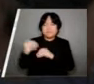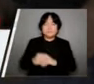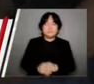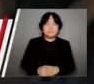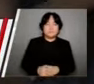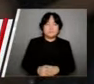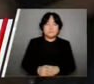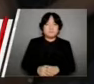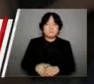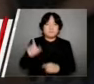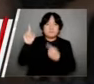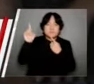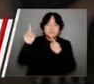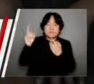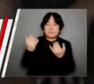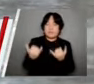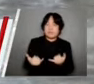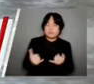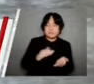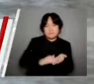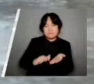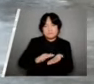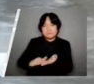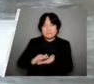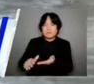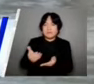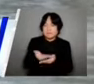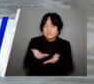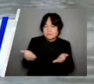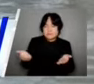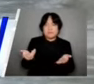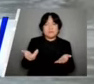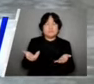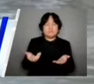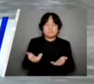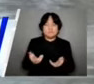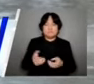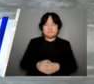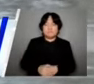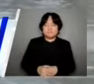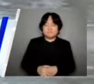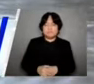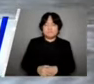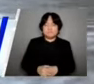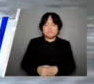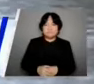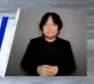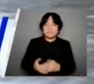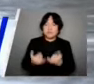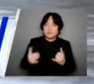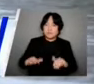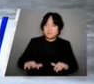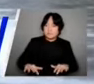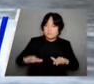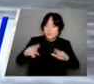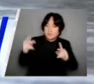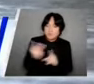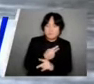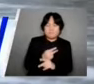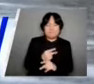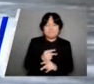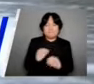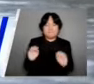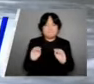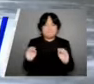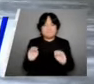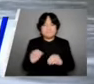Naglilinis po, nagbabalik po ng mga gamit. Hindi kasing lalim ang naranasang pagbaha ngayong araw at higit na mas kaunti ang